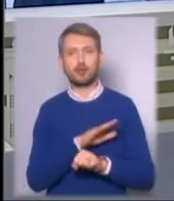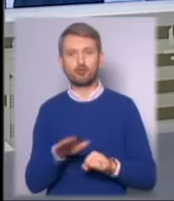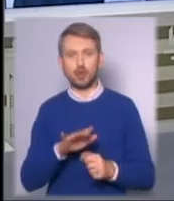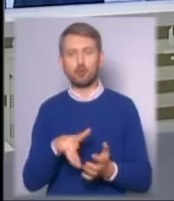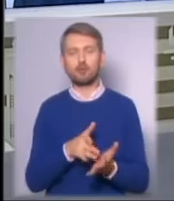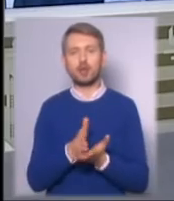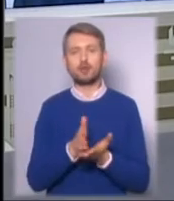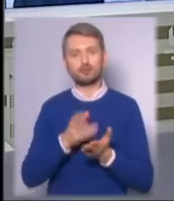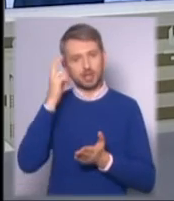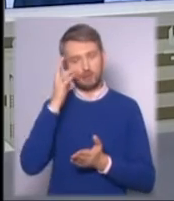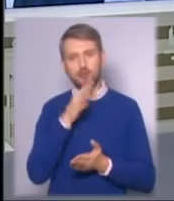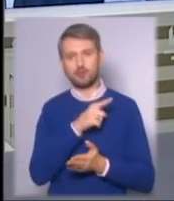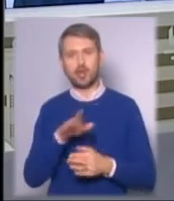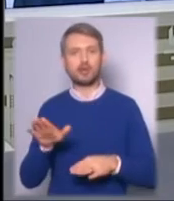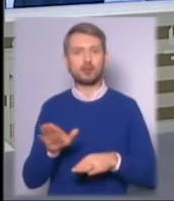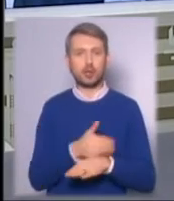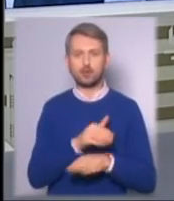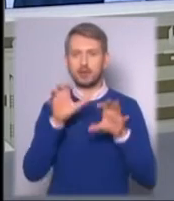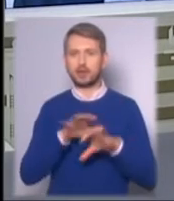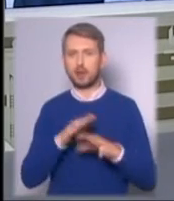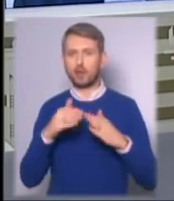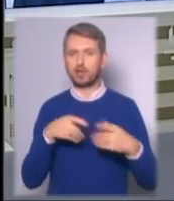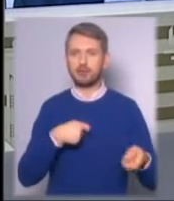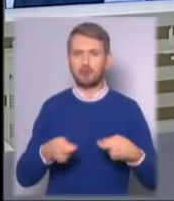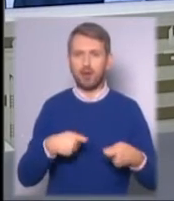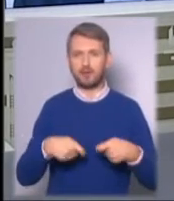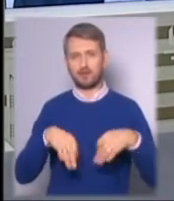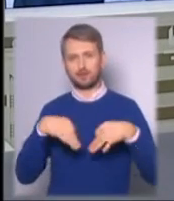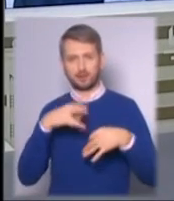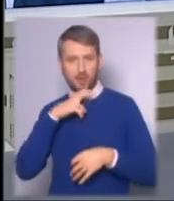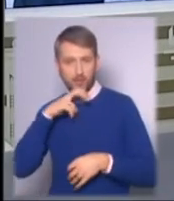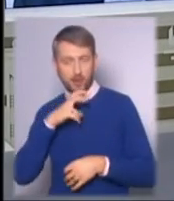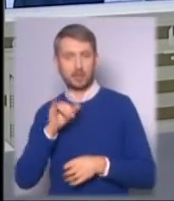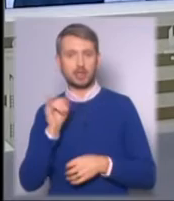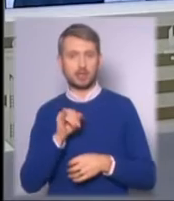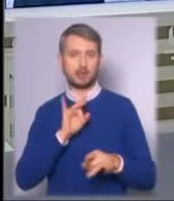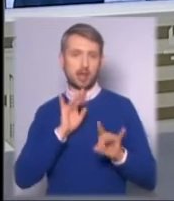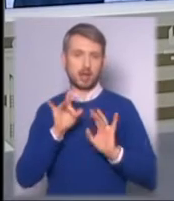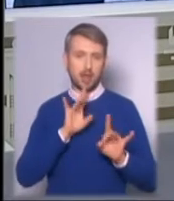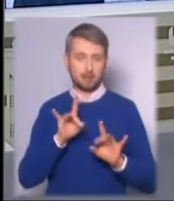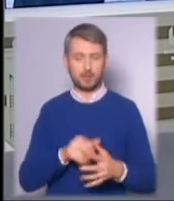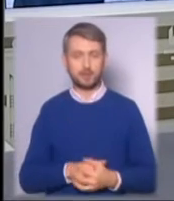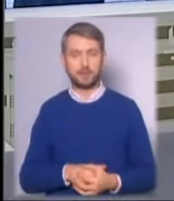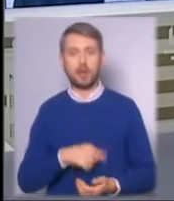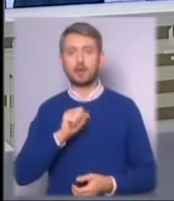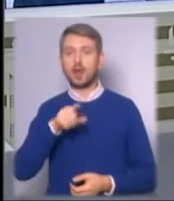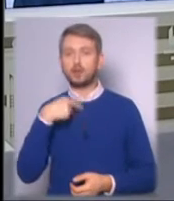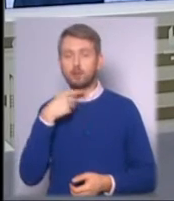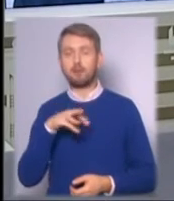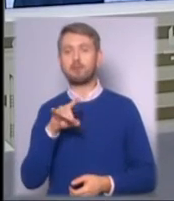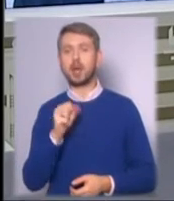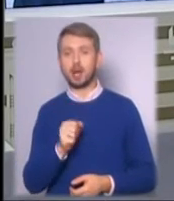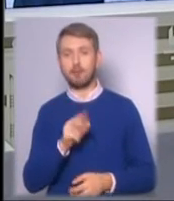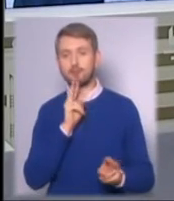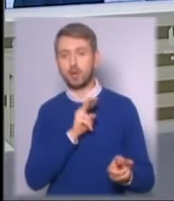час демонтажу незаконних мафів, об'єктів мобільної торгівлі та рекламних засобів і незаконних забудов. За словами мера, патрульна